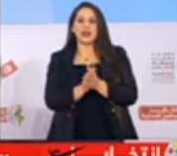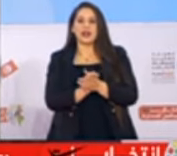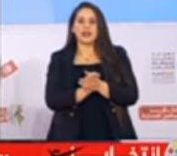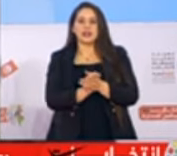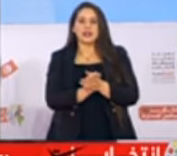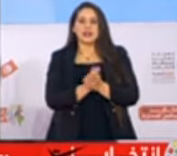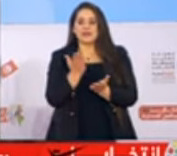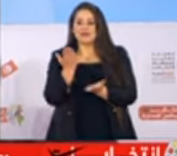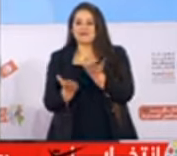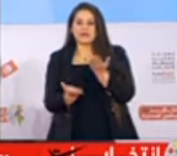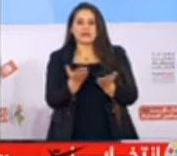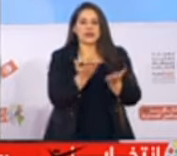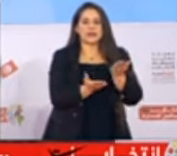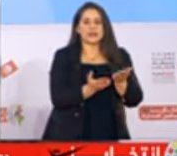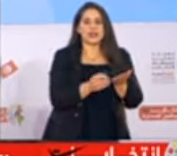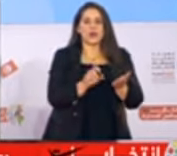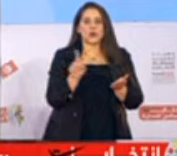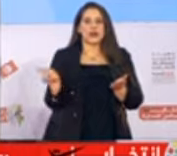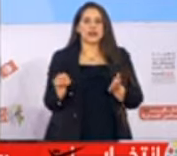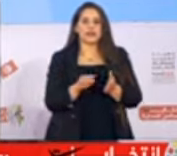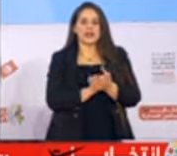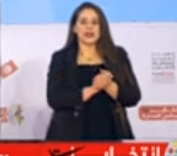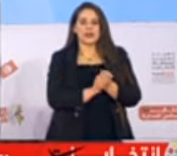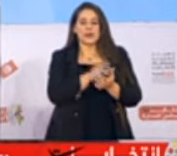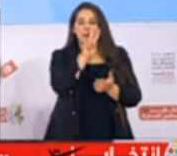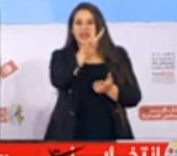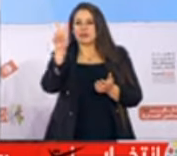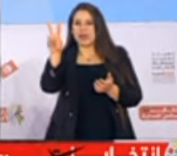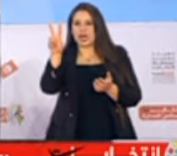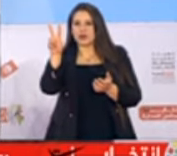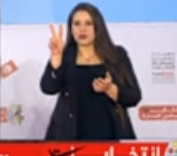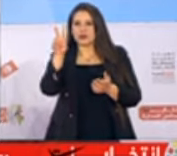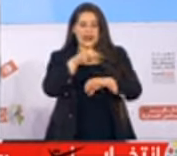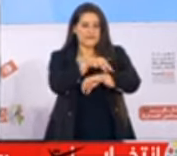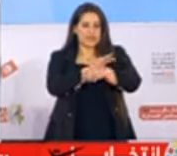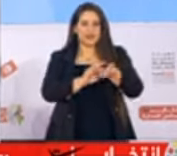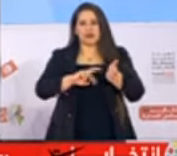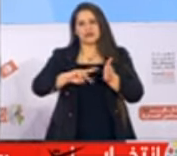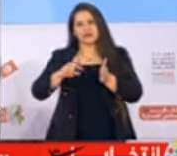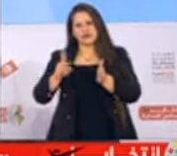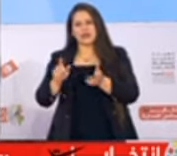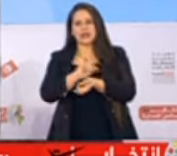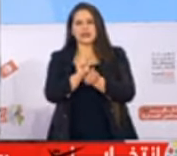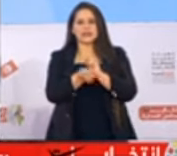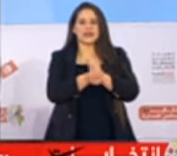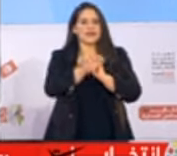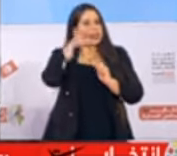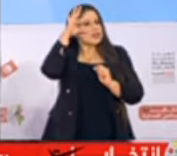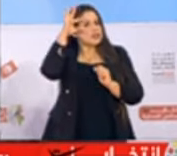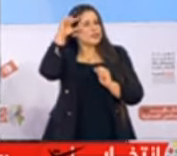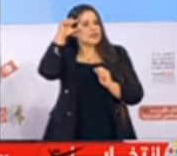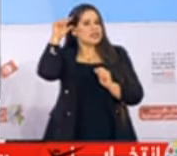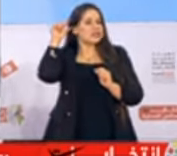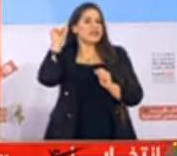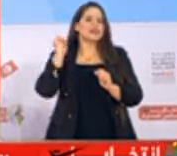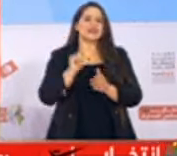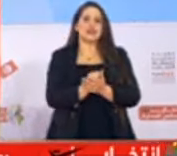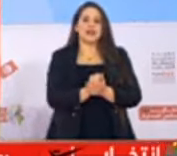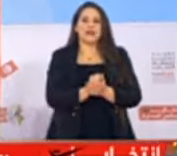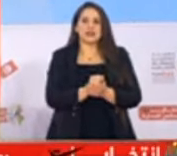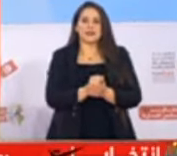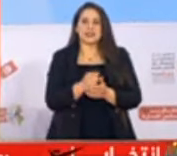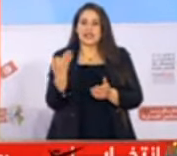بين 4 و6%، ولكن رانا سجلنا في جهات أخرى، مثلا ولاية سيدي بوزيد النسبة في حدود